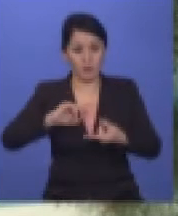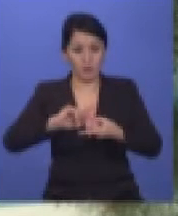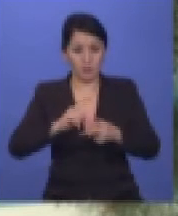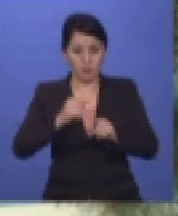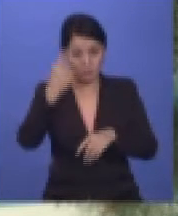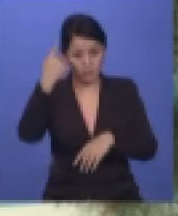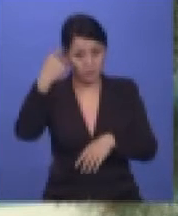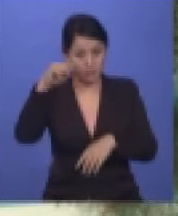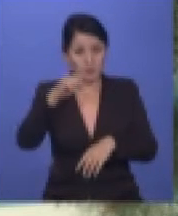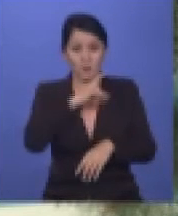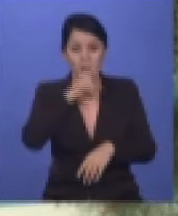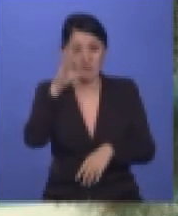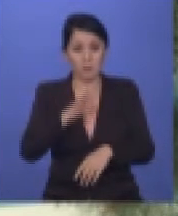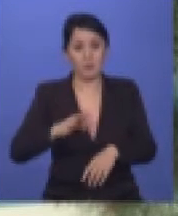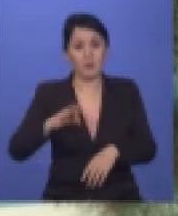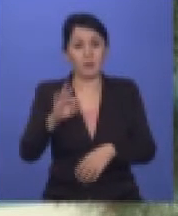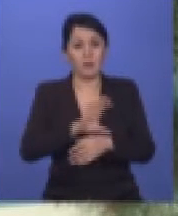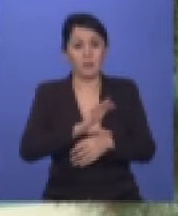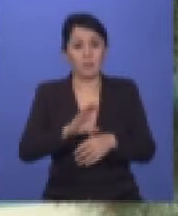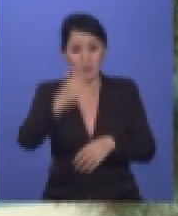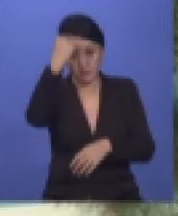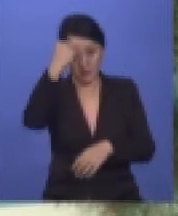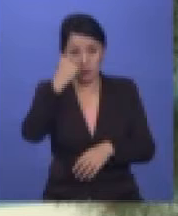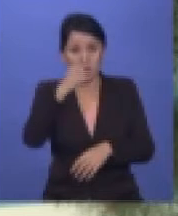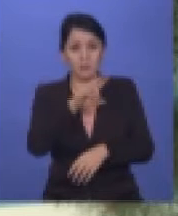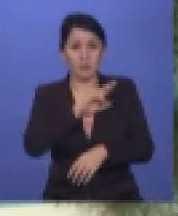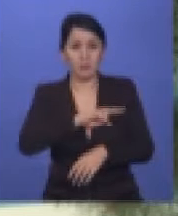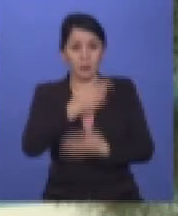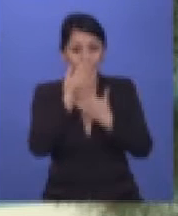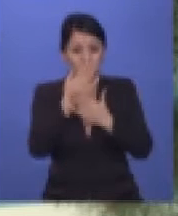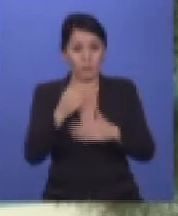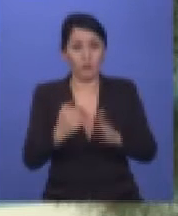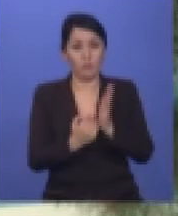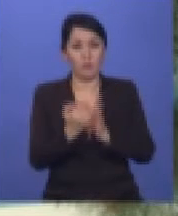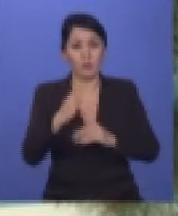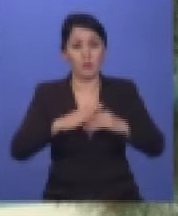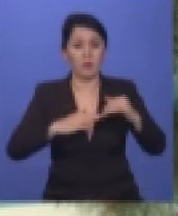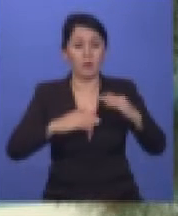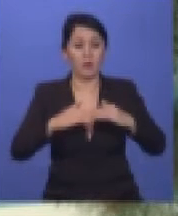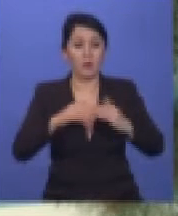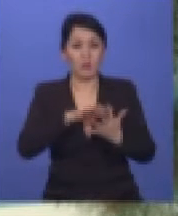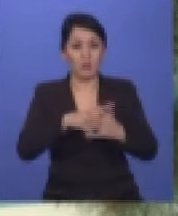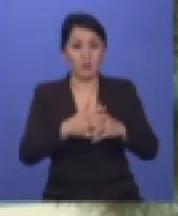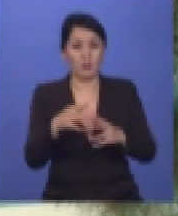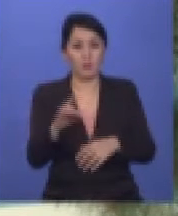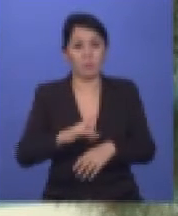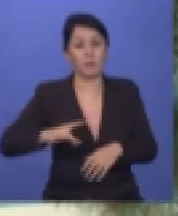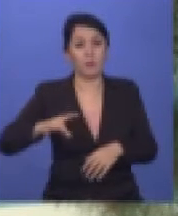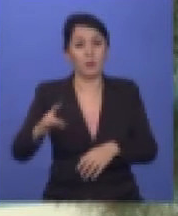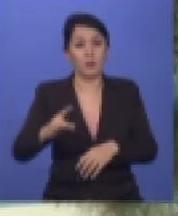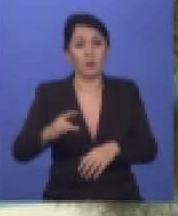изменений. Знают об этом и североказахстанские производители. Благодаря кропотливому труду и высокому профессионализму аграрии